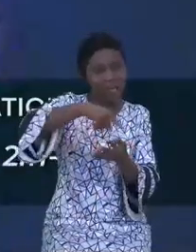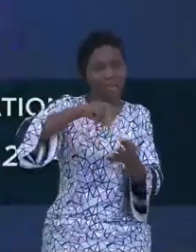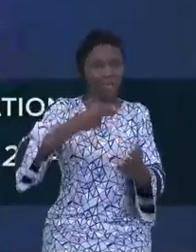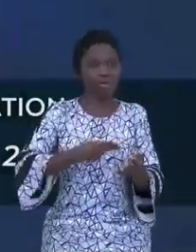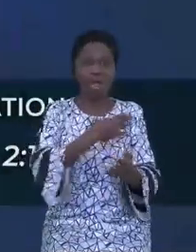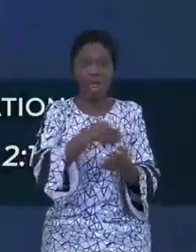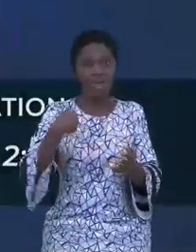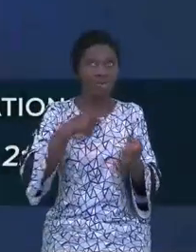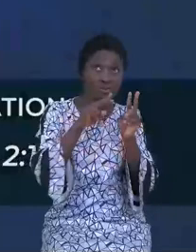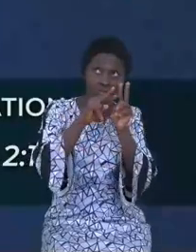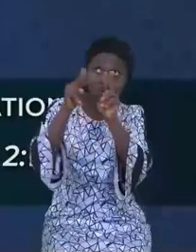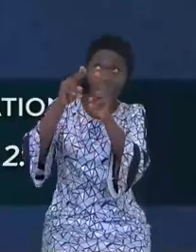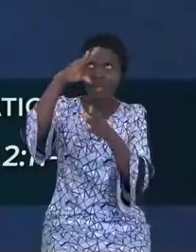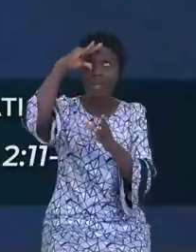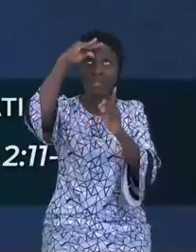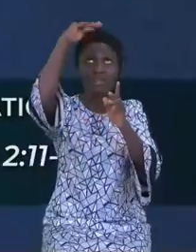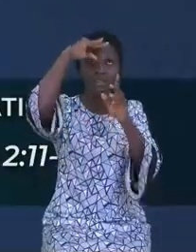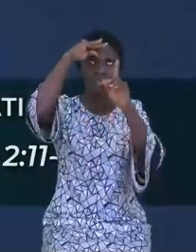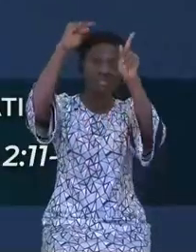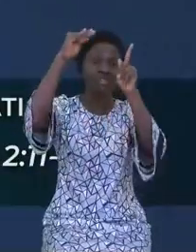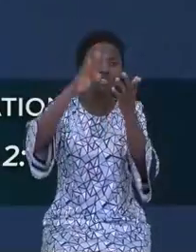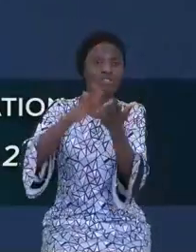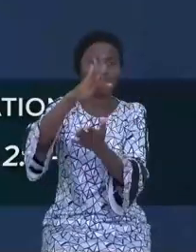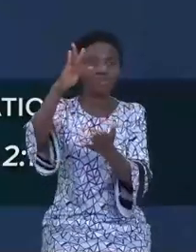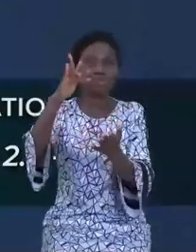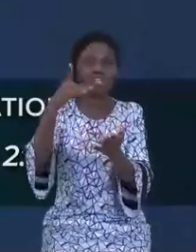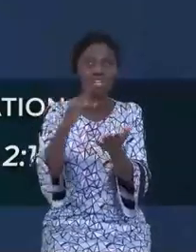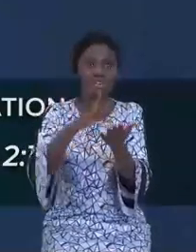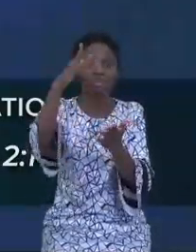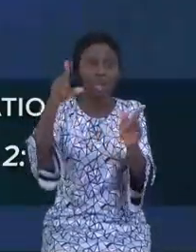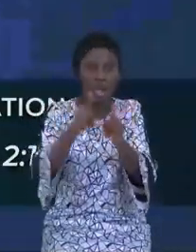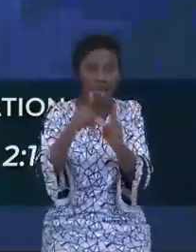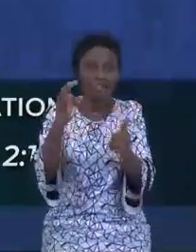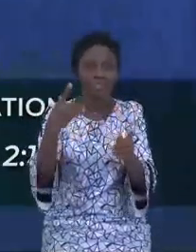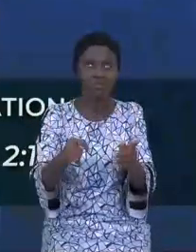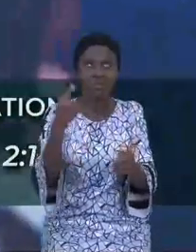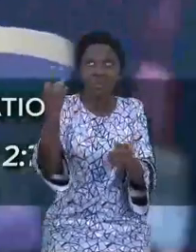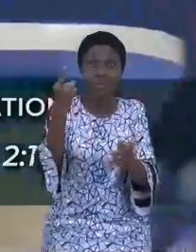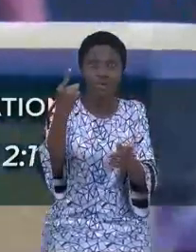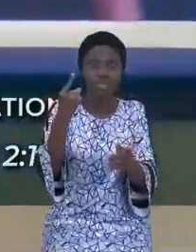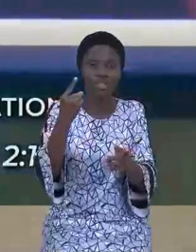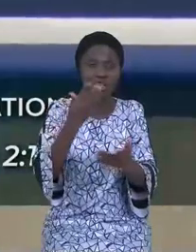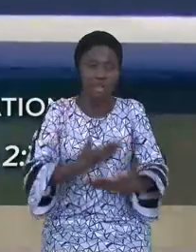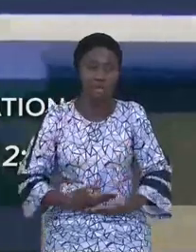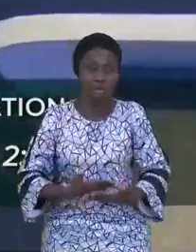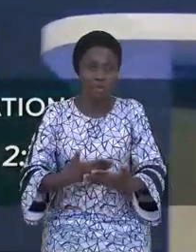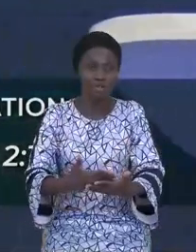Et nous avons contemplé sa gloire, une gloire comme la gloire du Fils unique venu du Père.